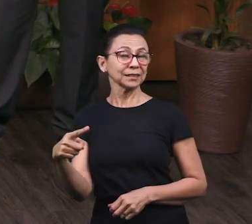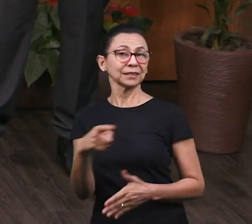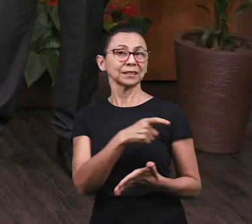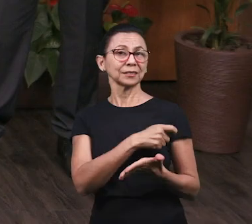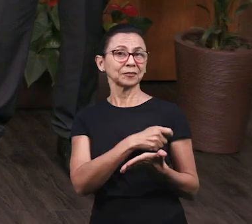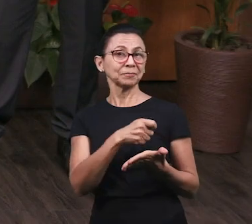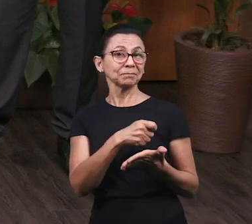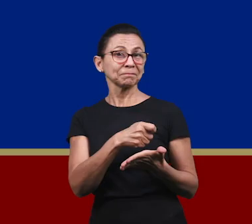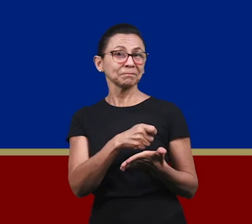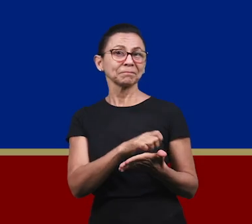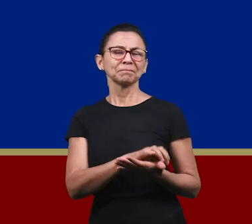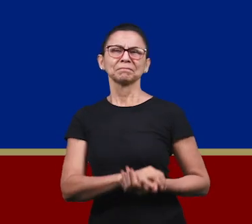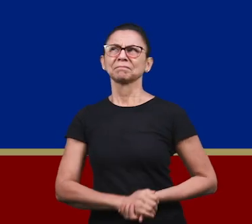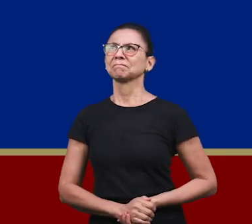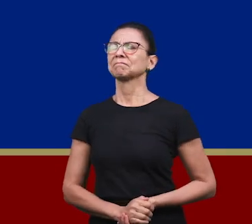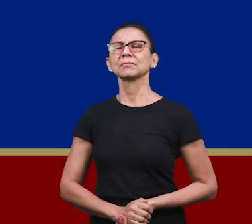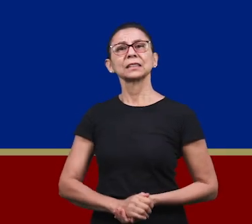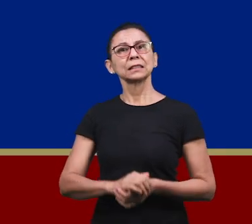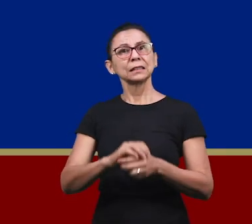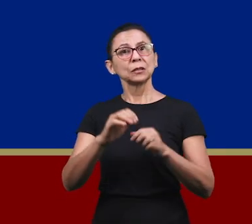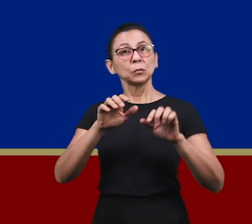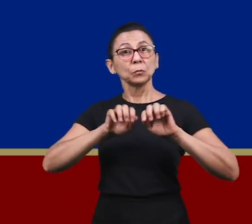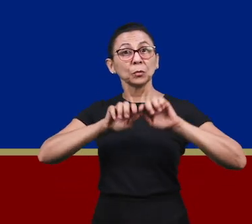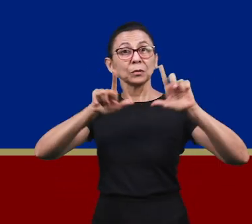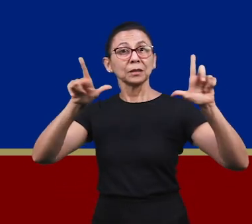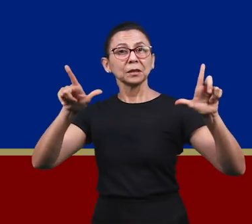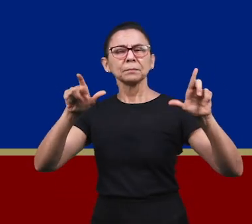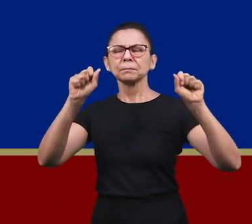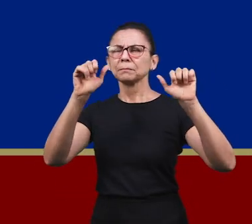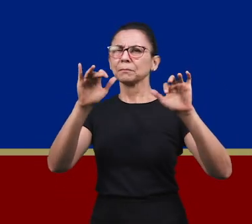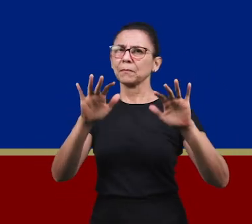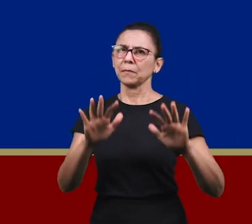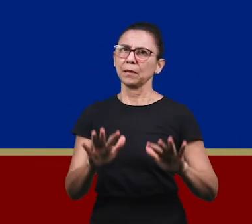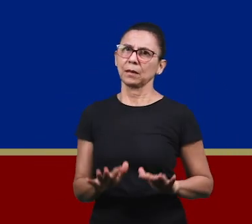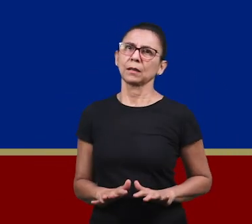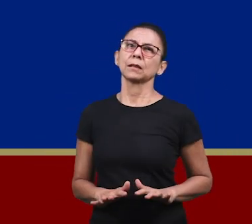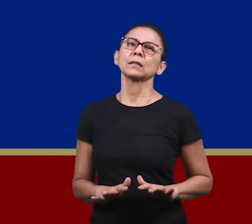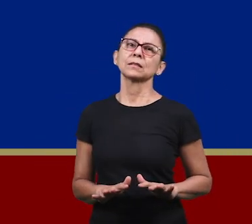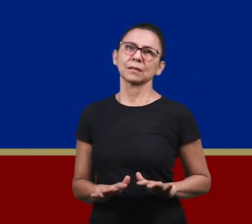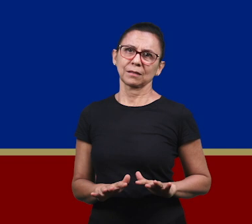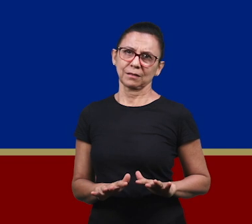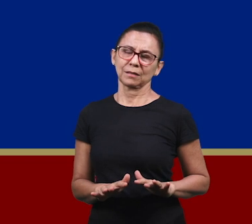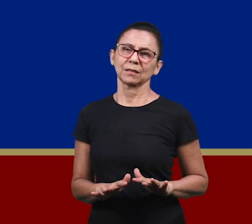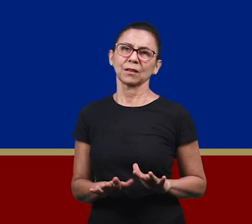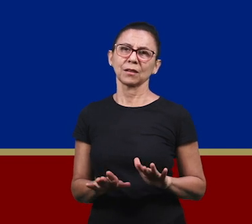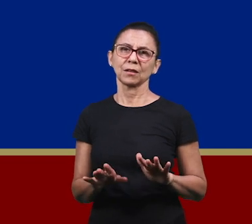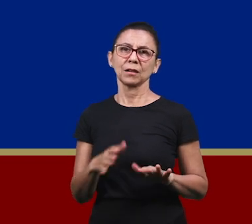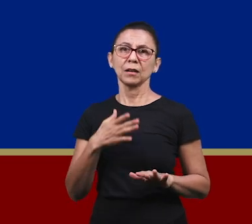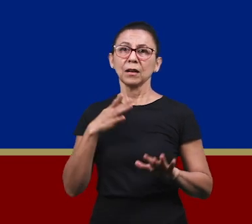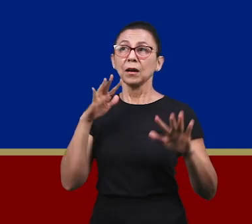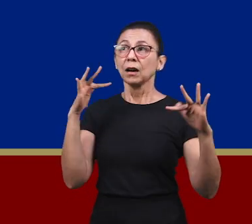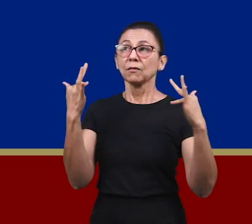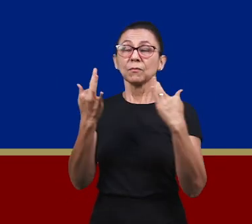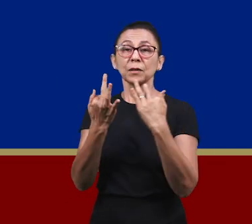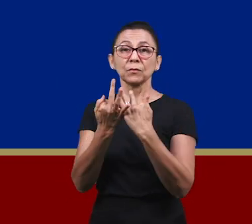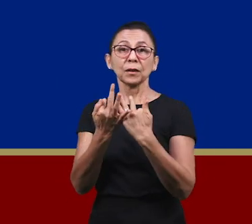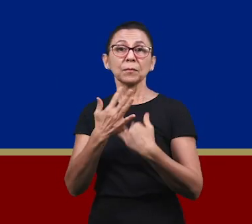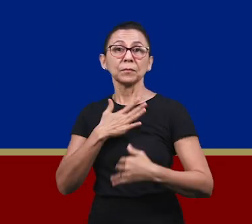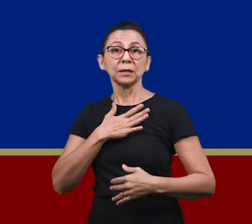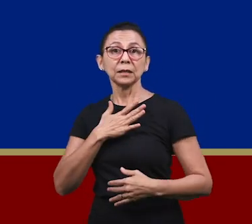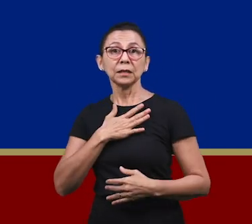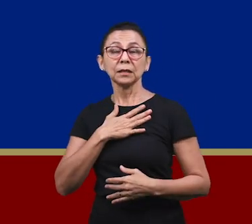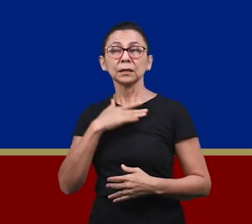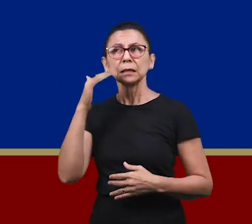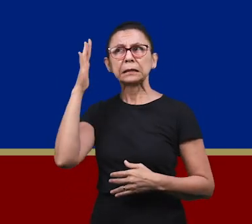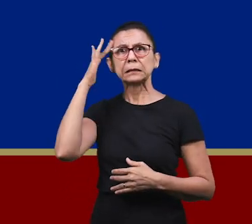Gerais, nous a écrit « Quelle bénédiction est le programme pour ma famille !» Comprendre les mystères